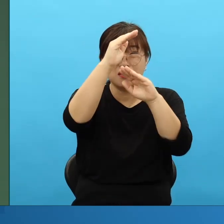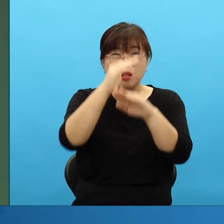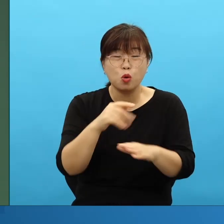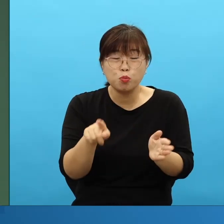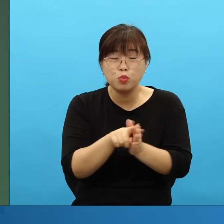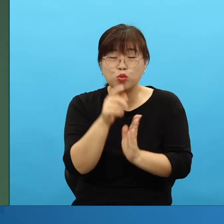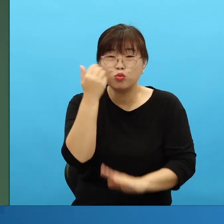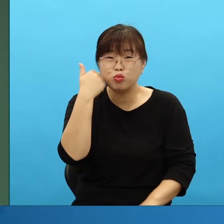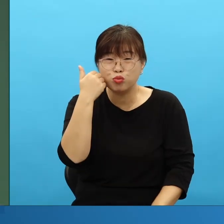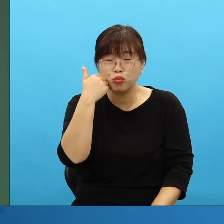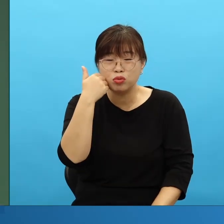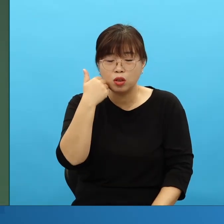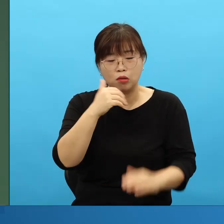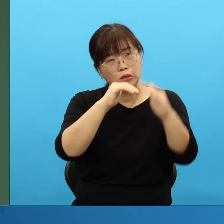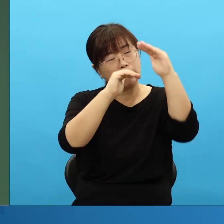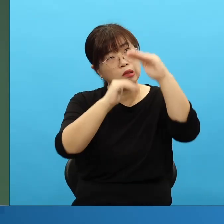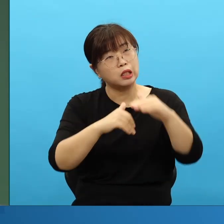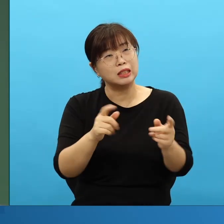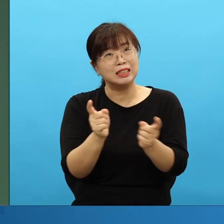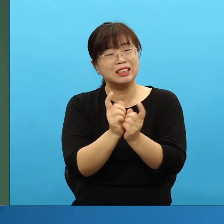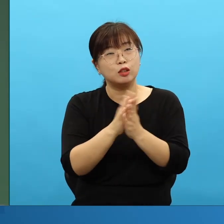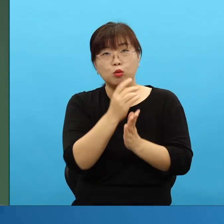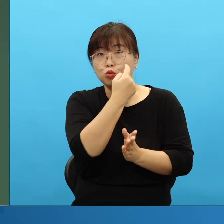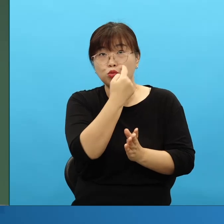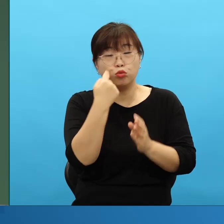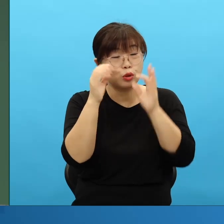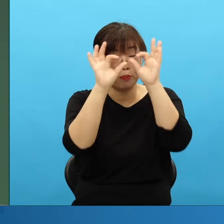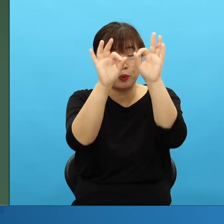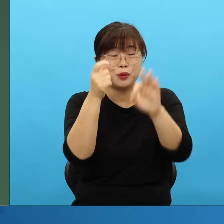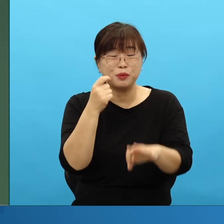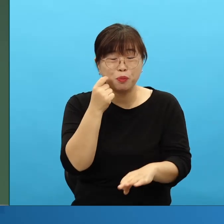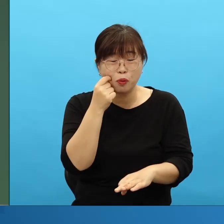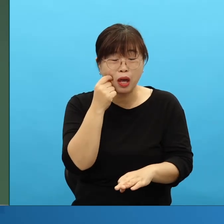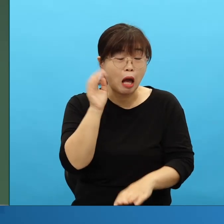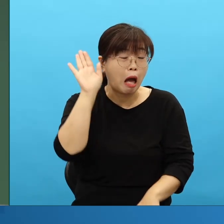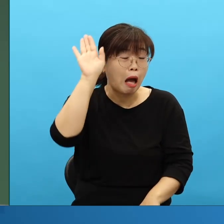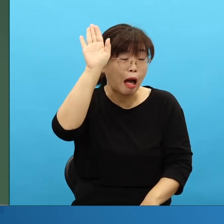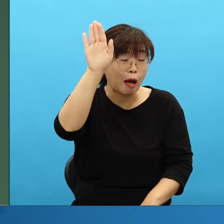that this is even less worth than even $1. 아니 돈 천 원 있으면